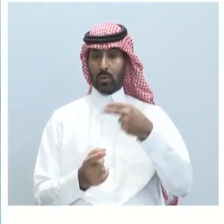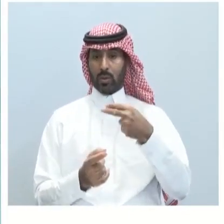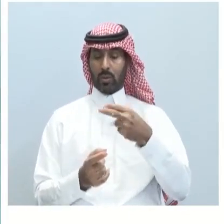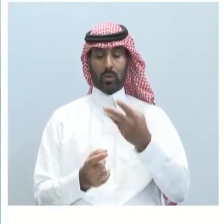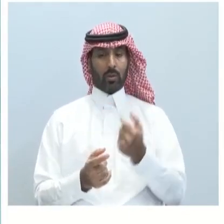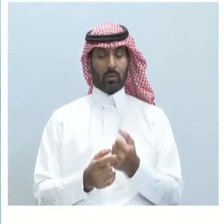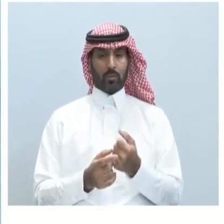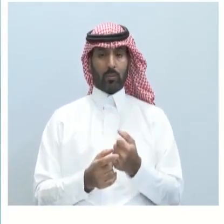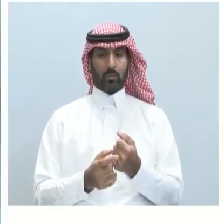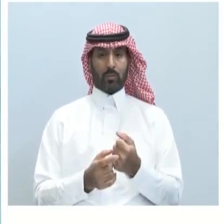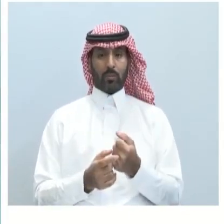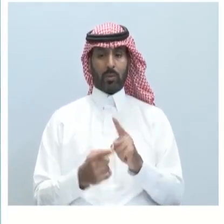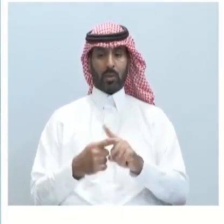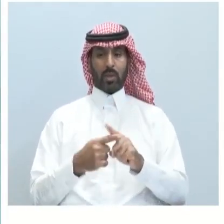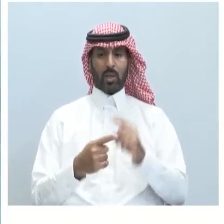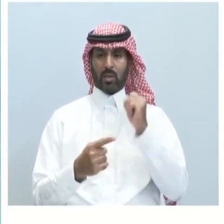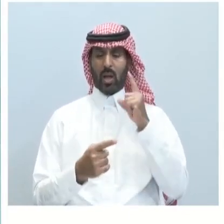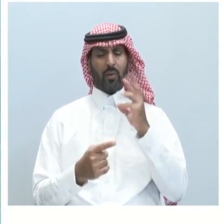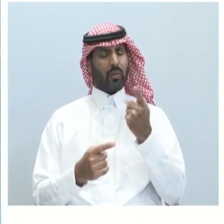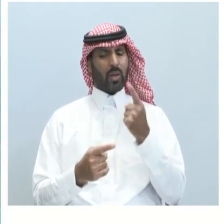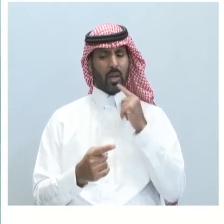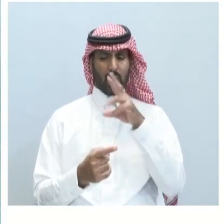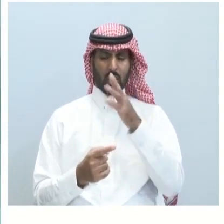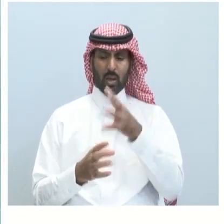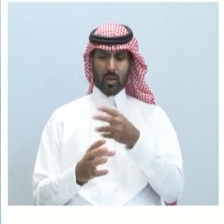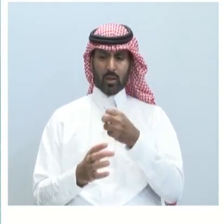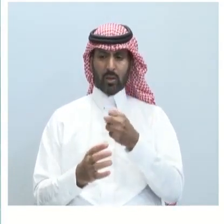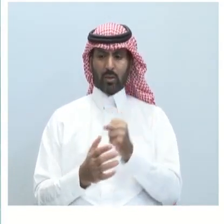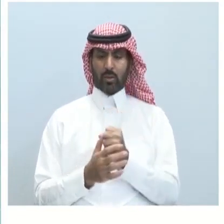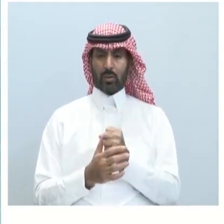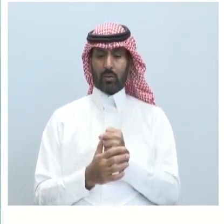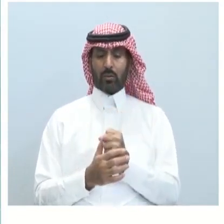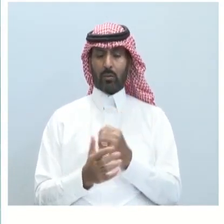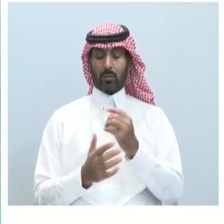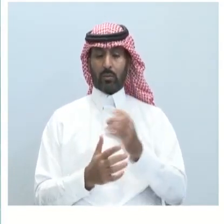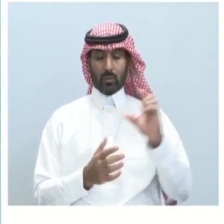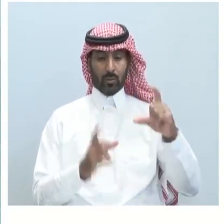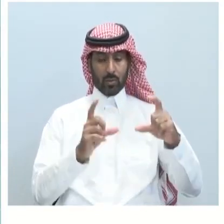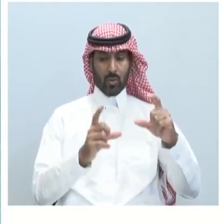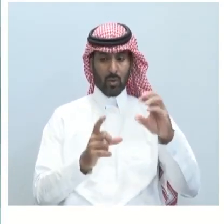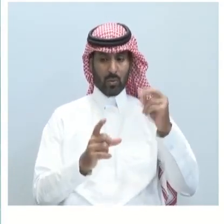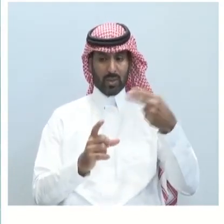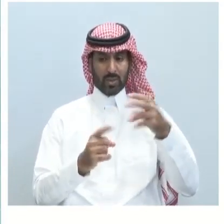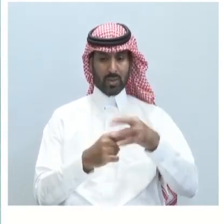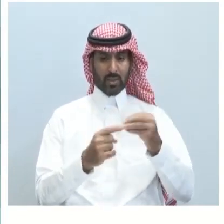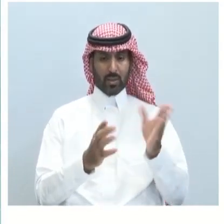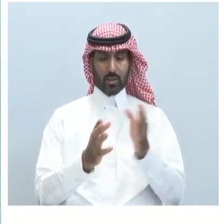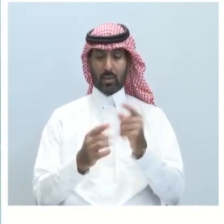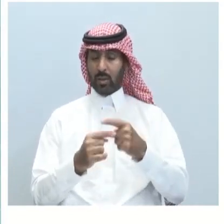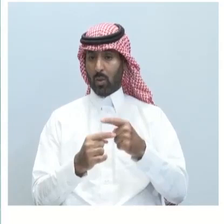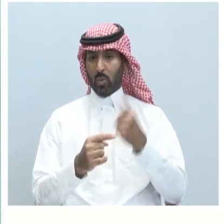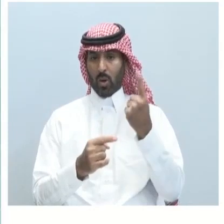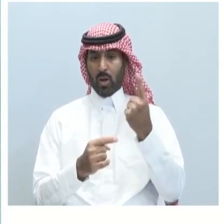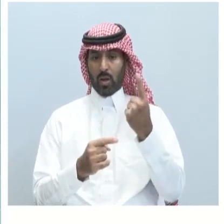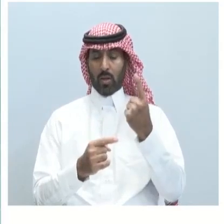هذه المعرفه راح تعرف ايش تعرف الناتج على طول بالنظر يعني مثلا انه عندك تركيز الهيدروكسيد عندي هنا واحد ضرب عشره والسالب